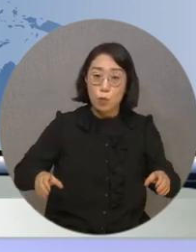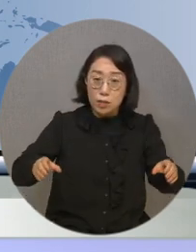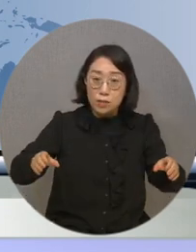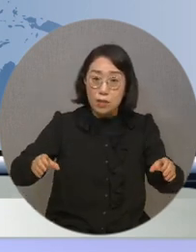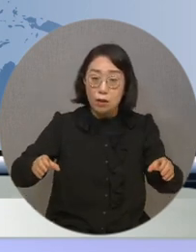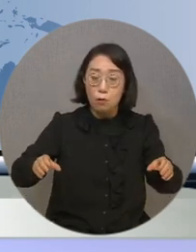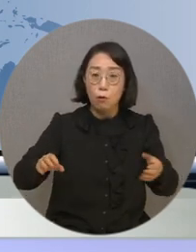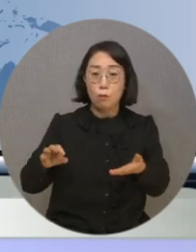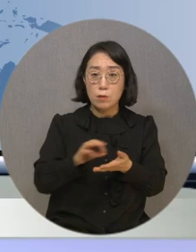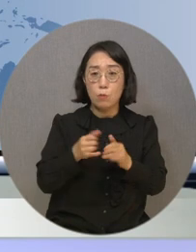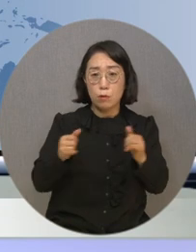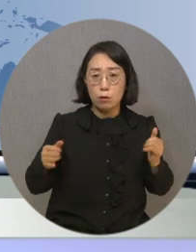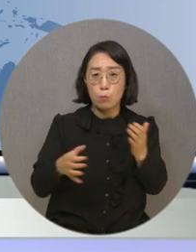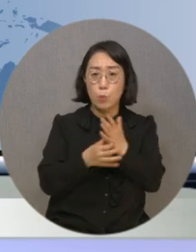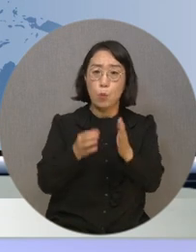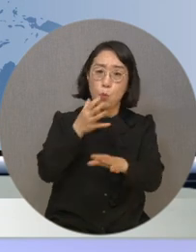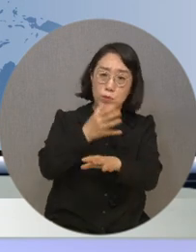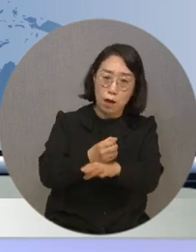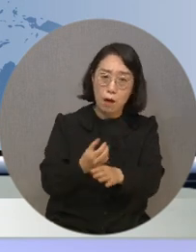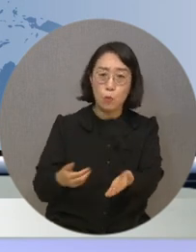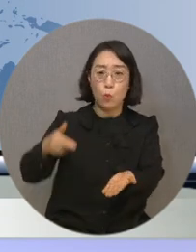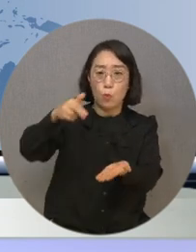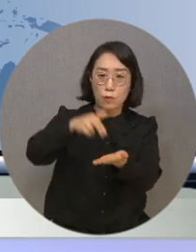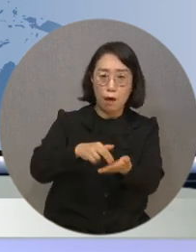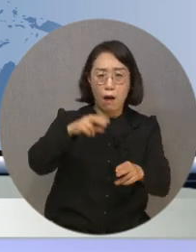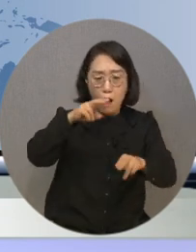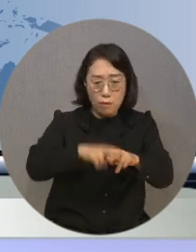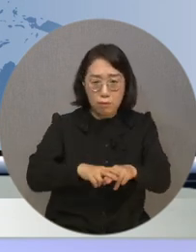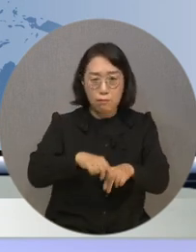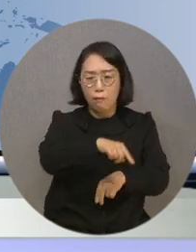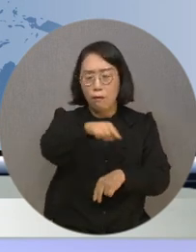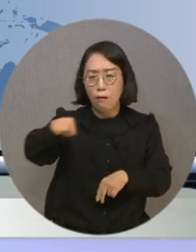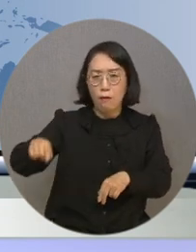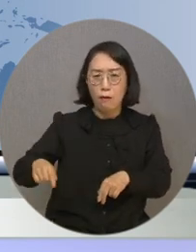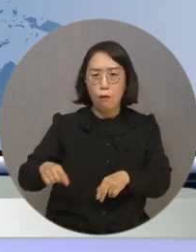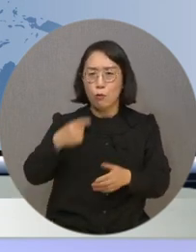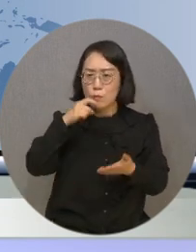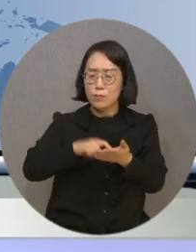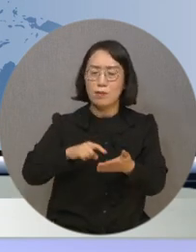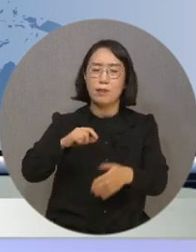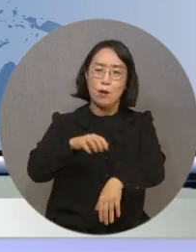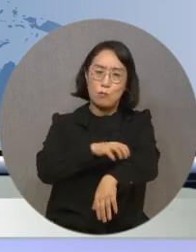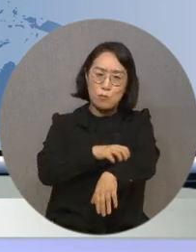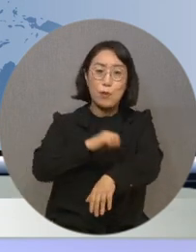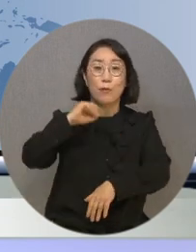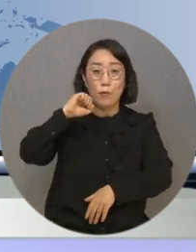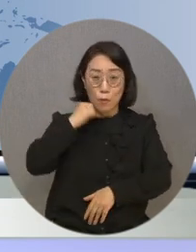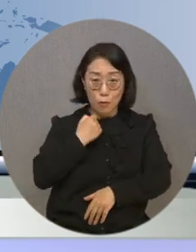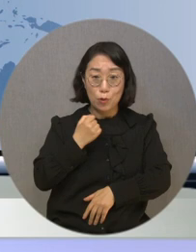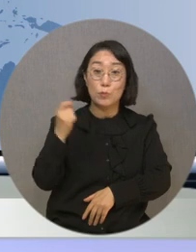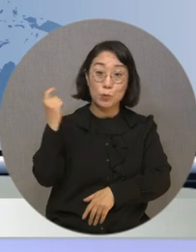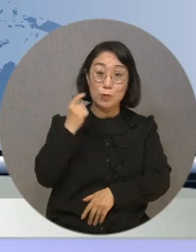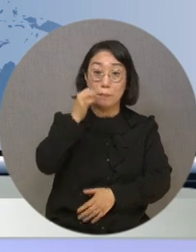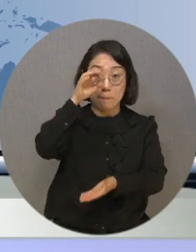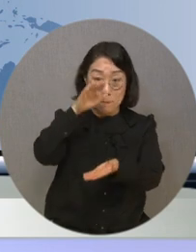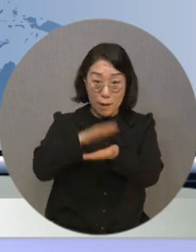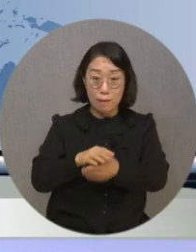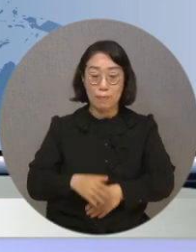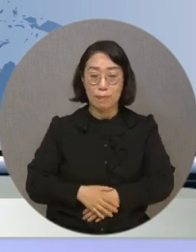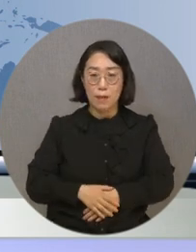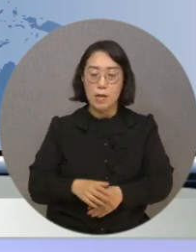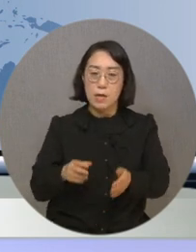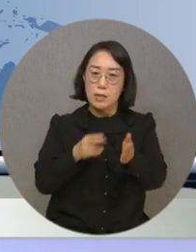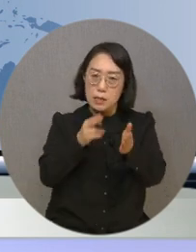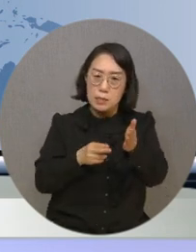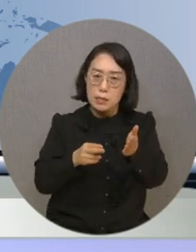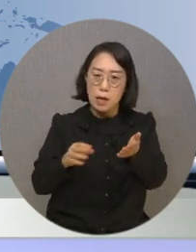장애인들은 기차표 예매부터 탑승 착석까지이 어려움이 많다는 소식 앞서 전해드렸습니다 기차 이용의